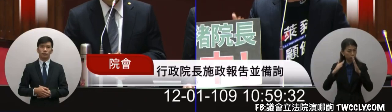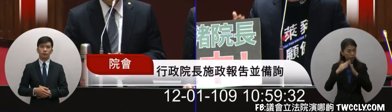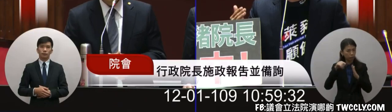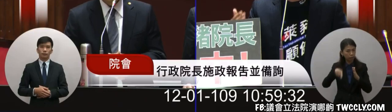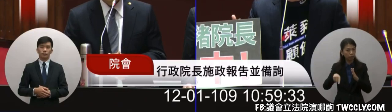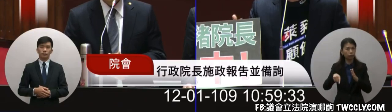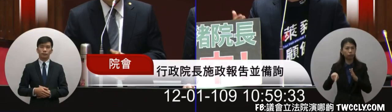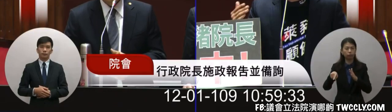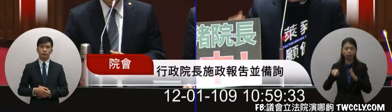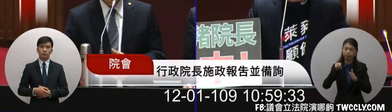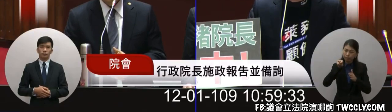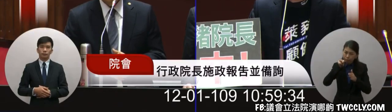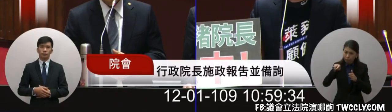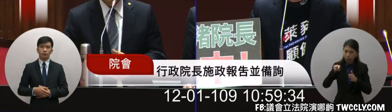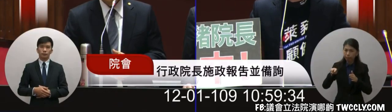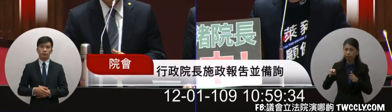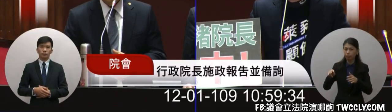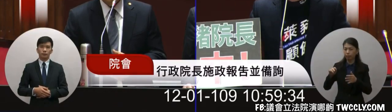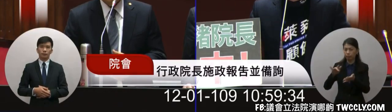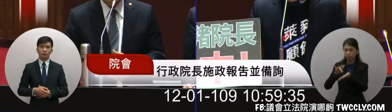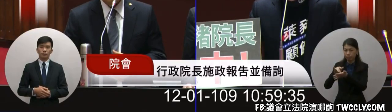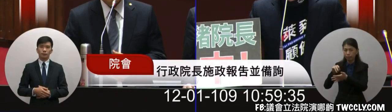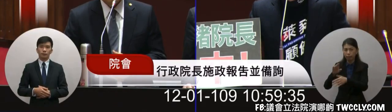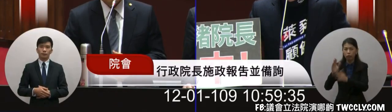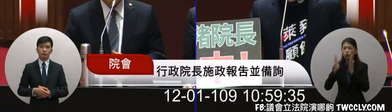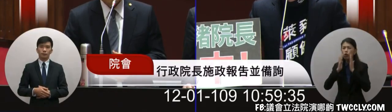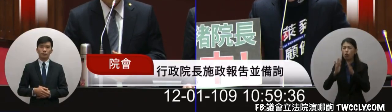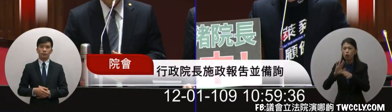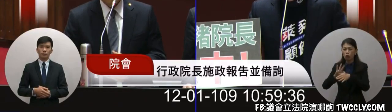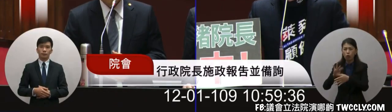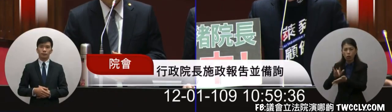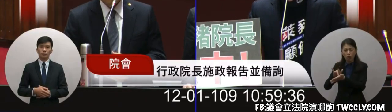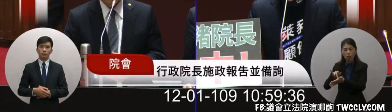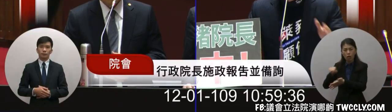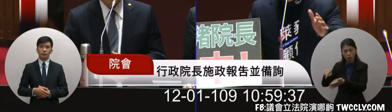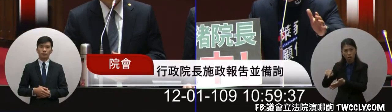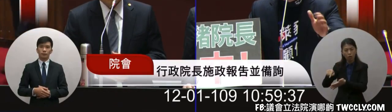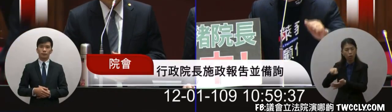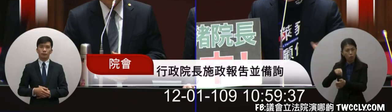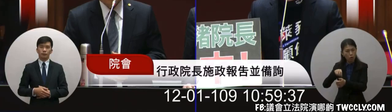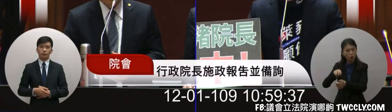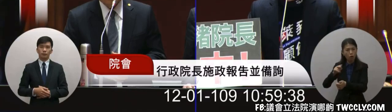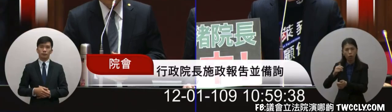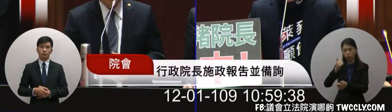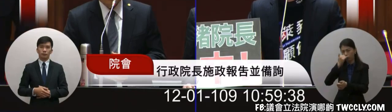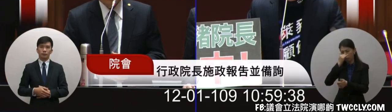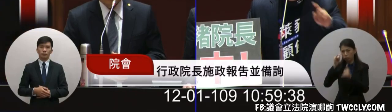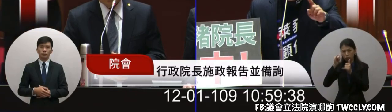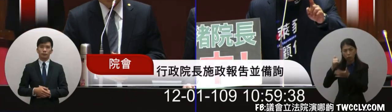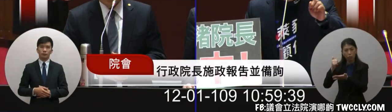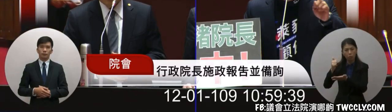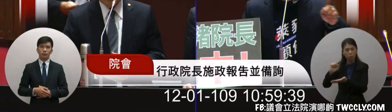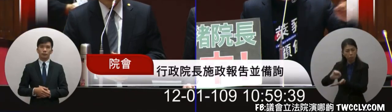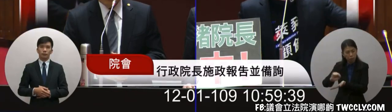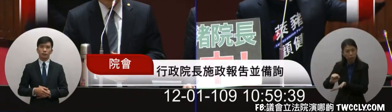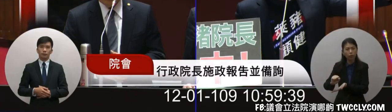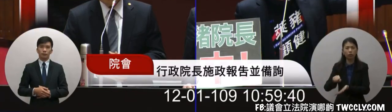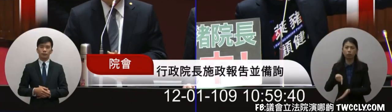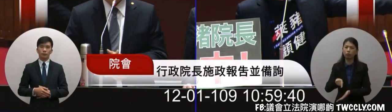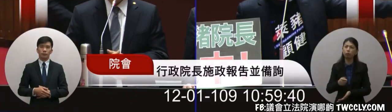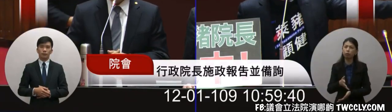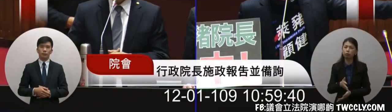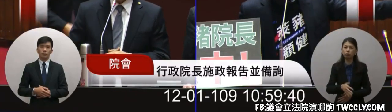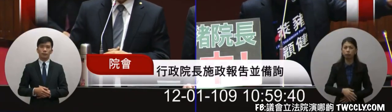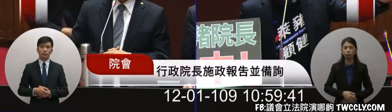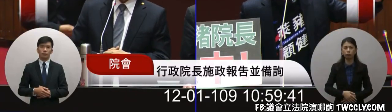用含有莱克多巴胺的肉品，我搞不懂。这个行政部门到底在阻挡什么？教育部当时在教